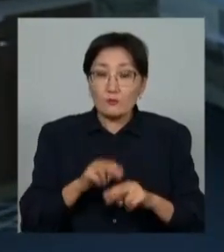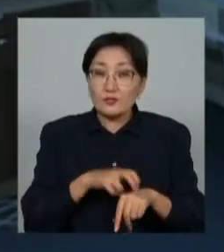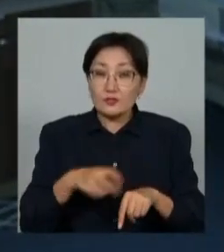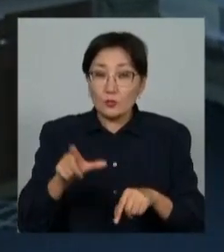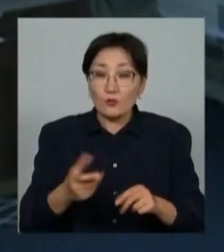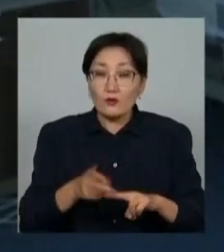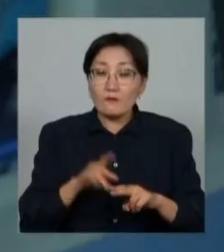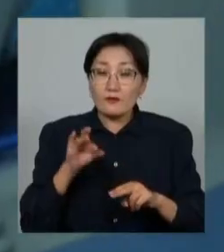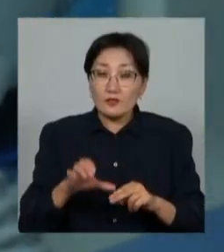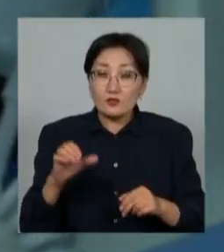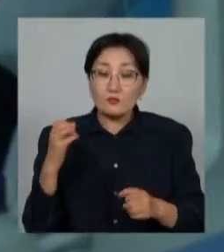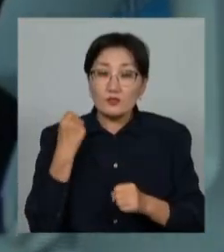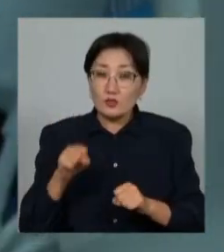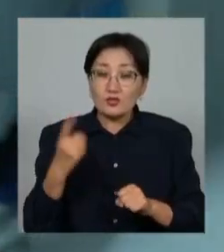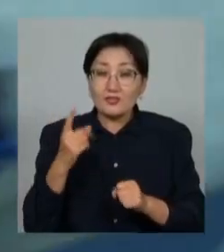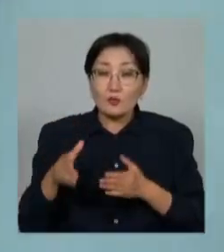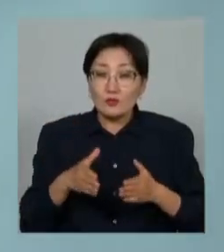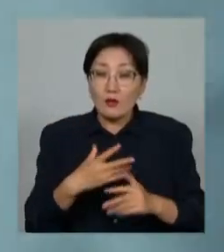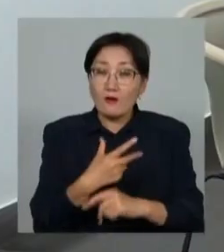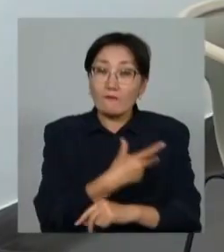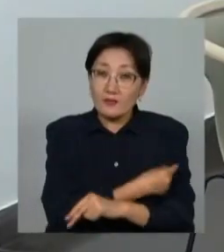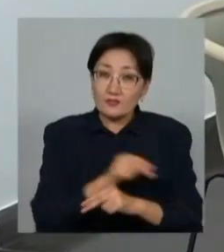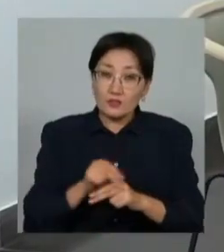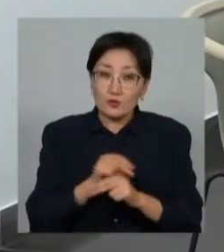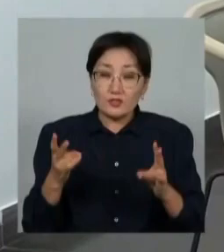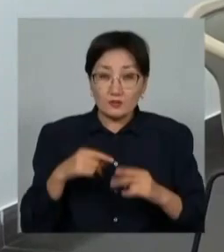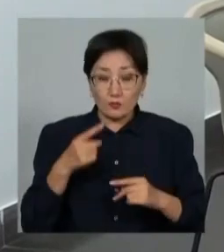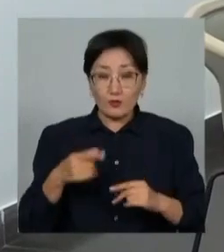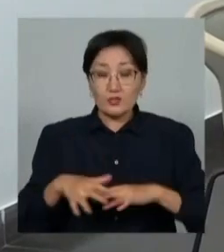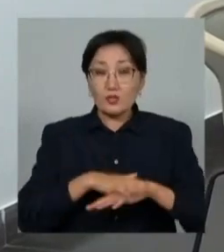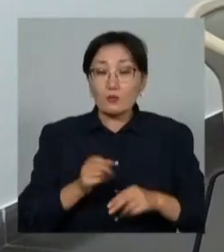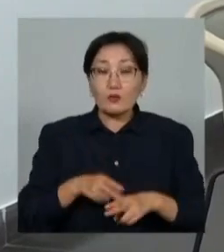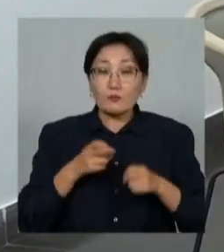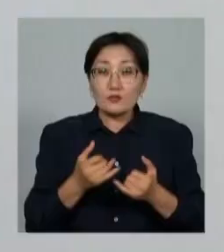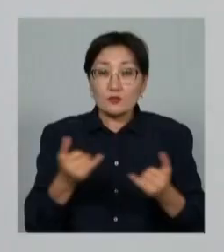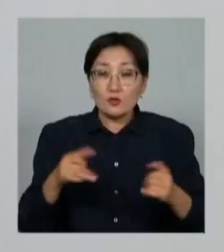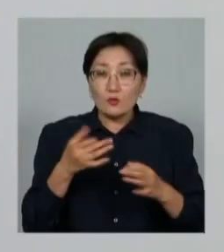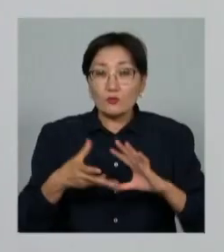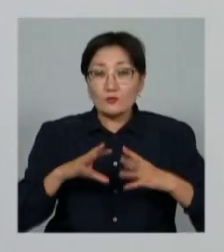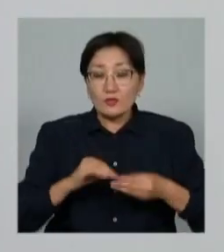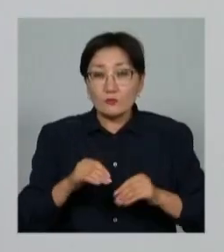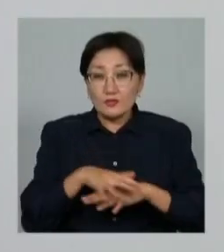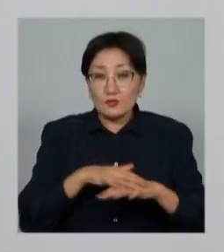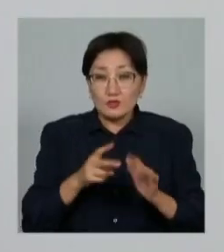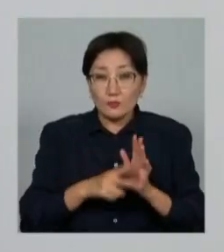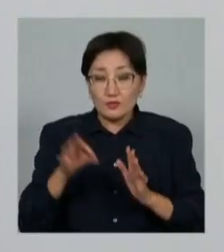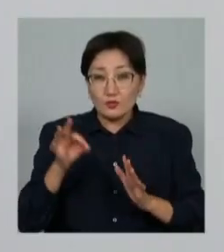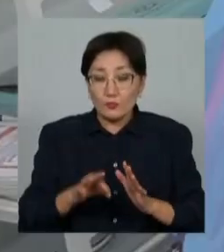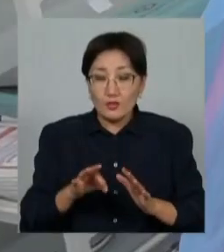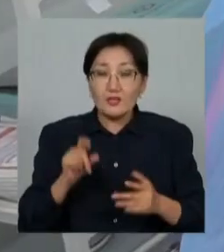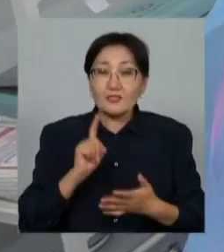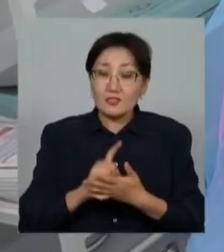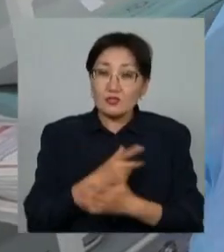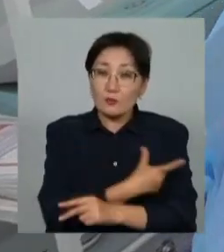дәрігерлер бұл вирусты жеңудің жалғыз жолы вакцина екенін айтады. Ал қоғамның қауіпсіздігі үшін кем дегенде халықтың 75%